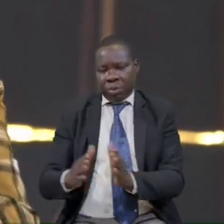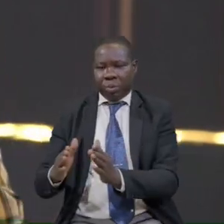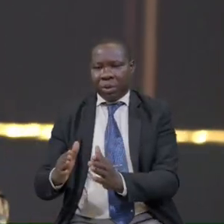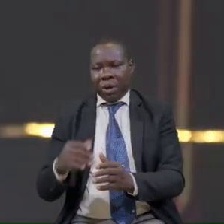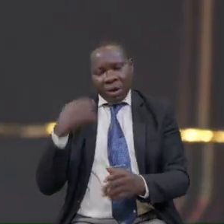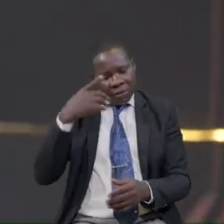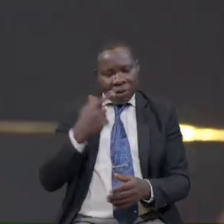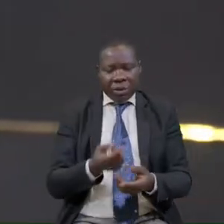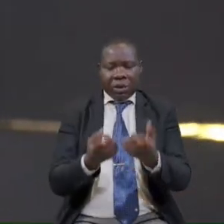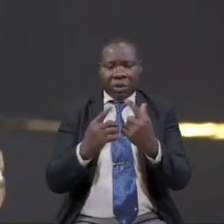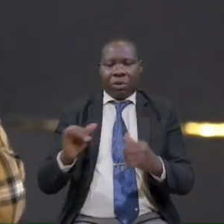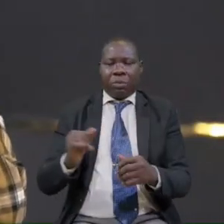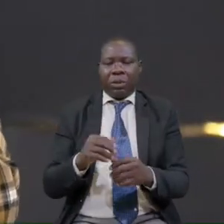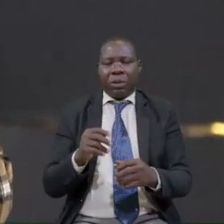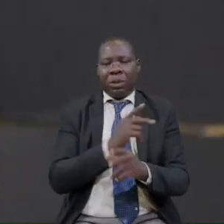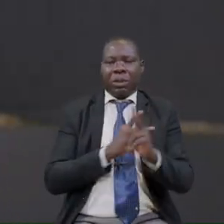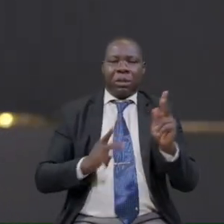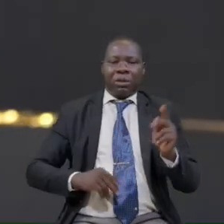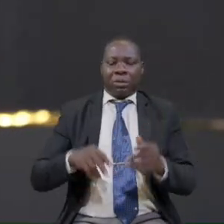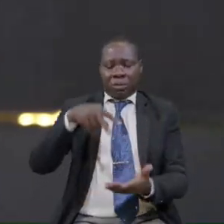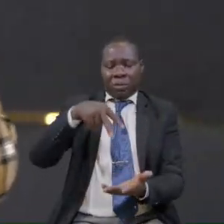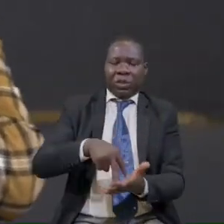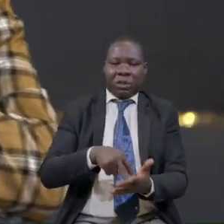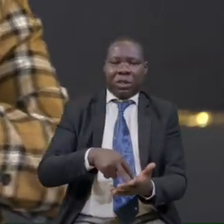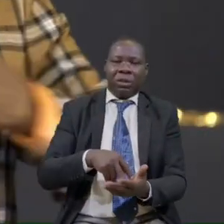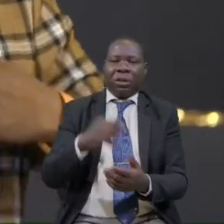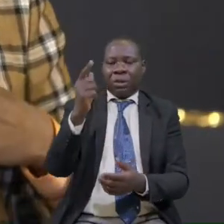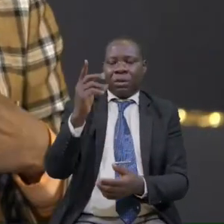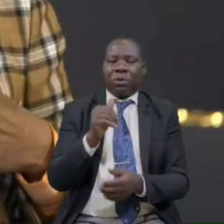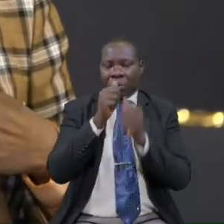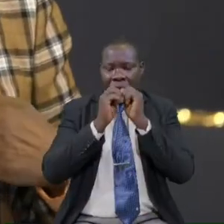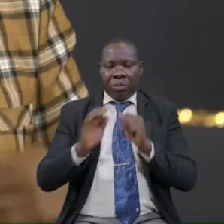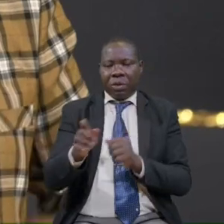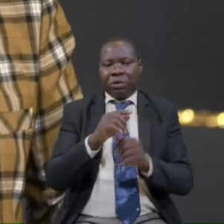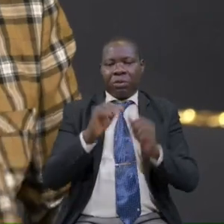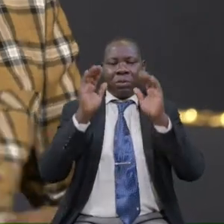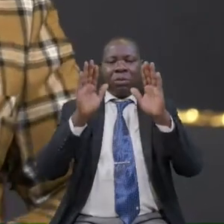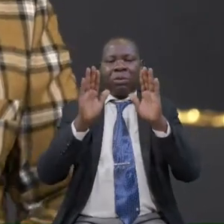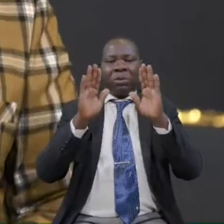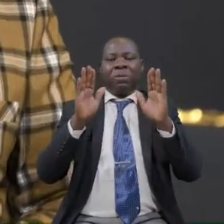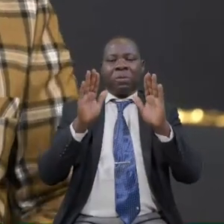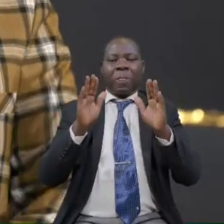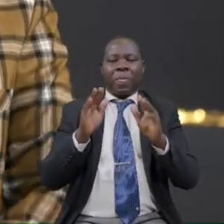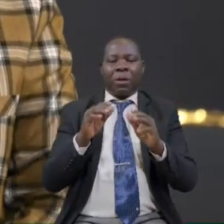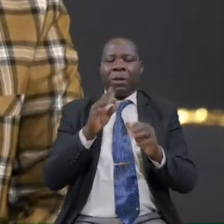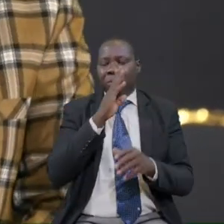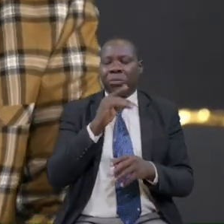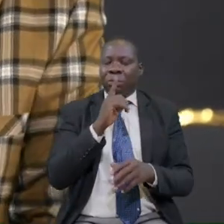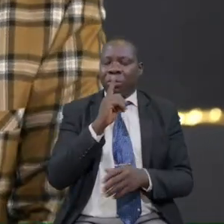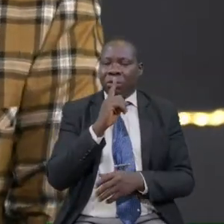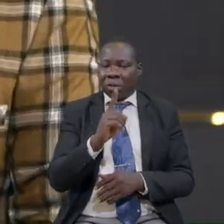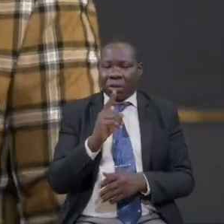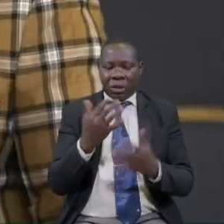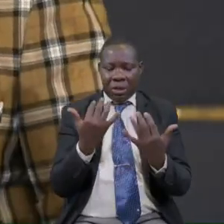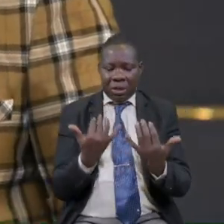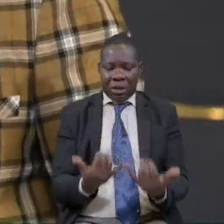le royaume à venir. Tenez-vous debout là où vous trouvez, que Dieu vous bénisse, c'est merveilleux. Soyez sincères maintenant, parlez au